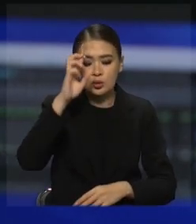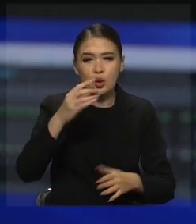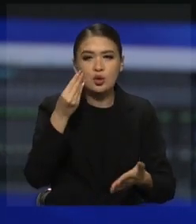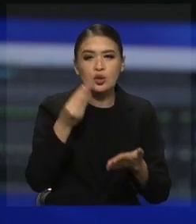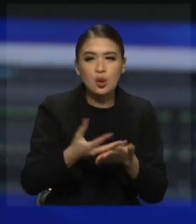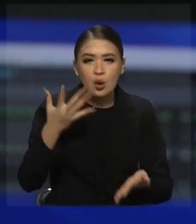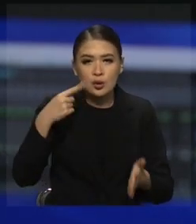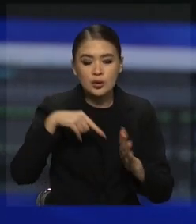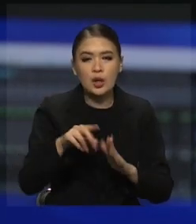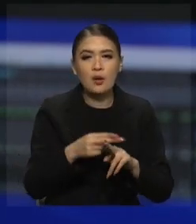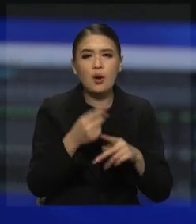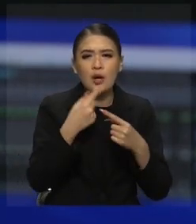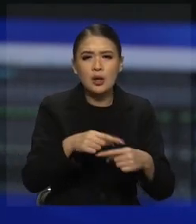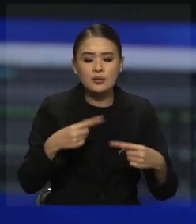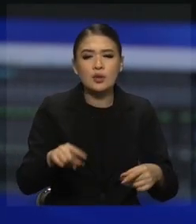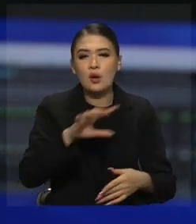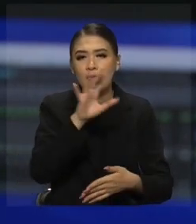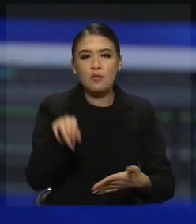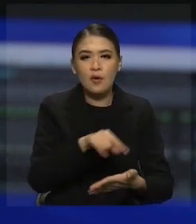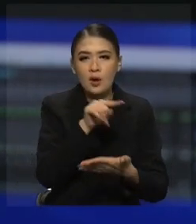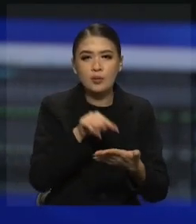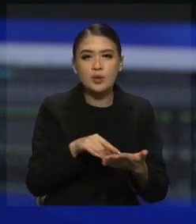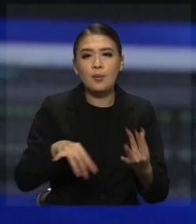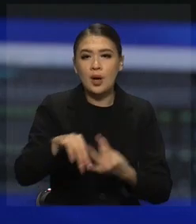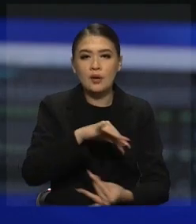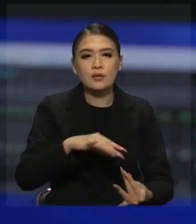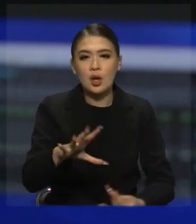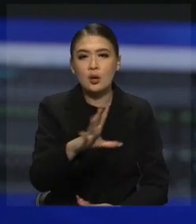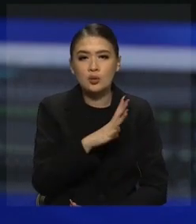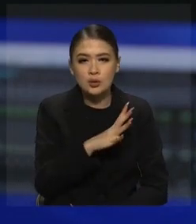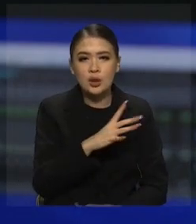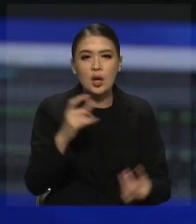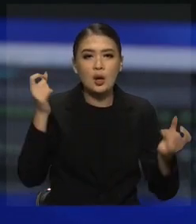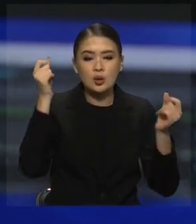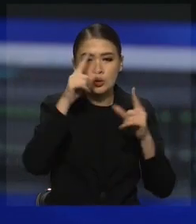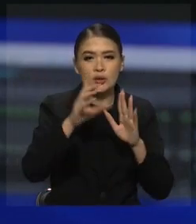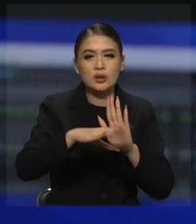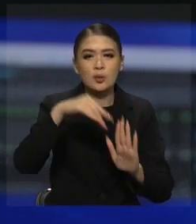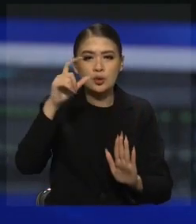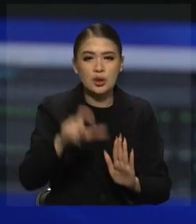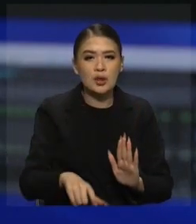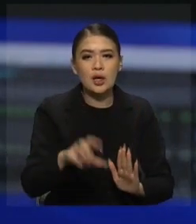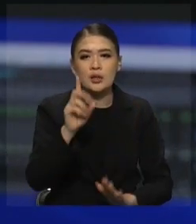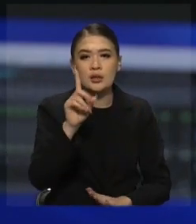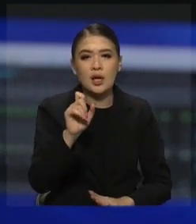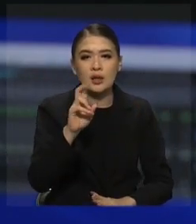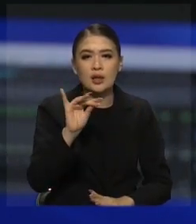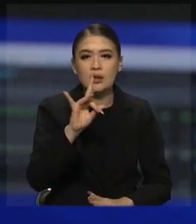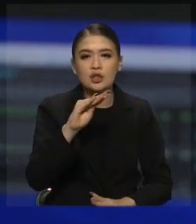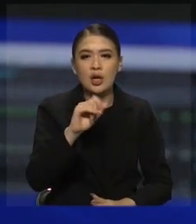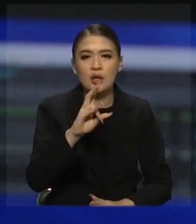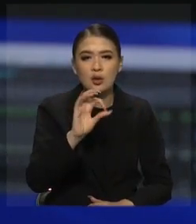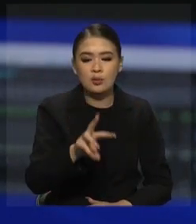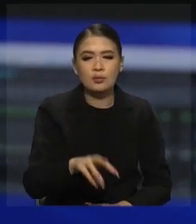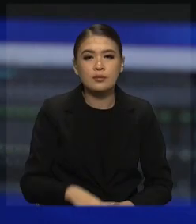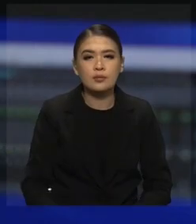Об этом и многом другом поговорила моя коллега Кунсая Курмет с депутатом Сената Закиржаном